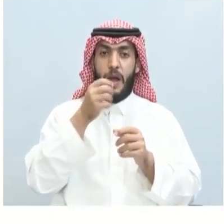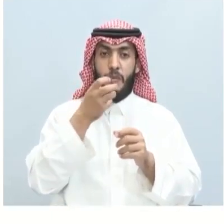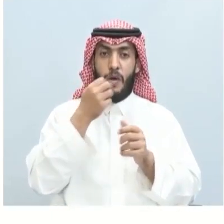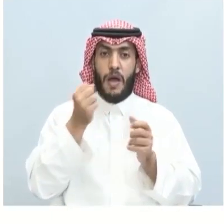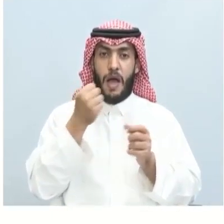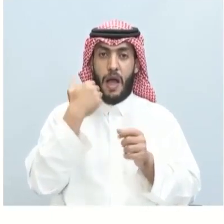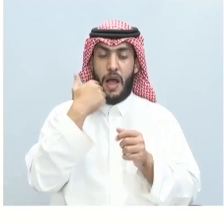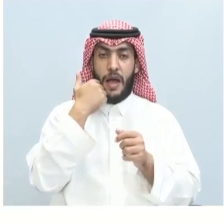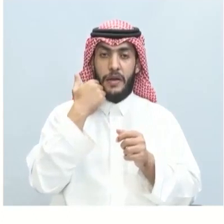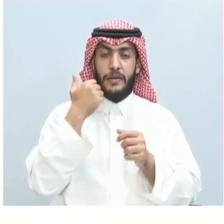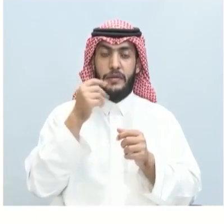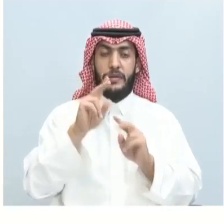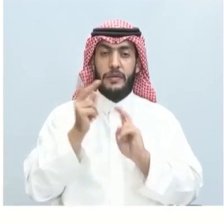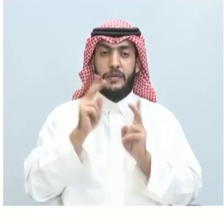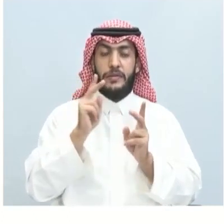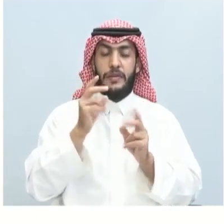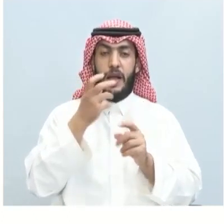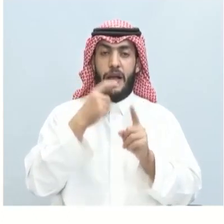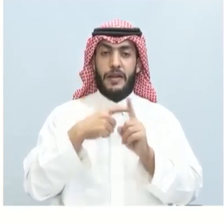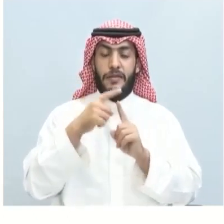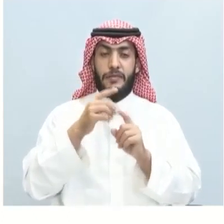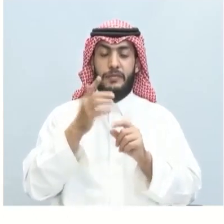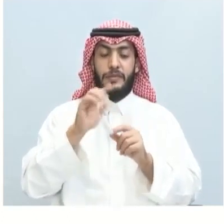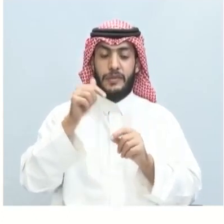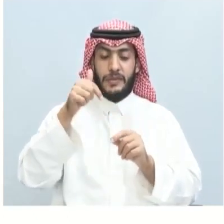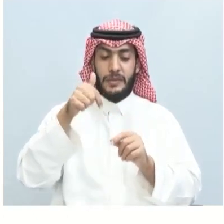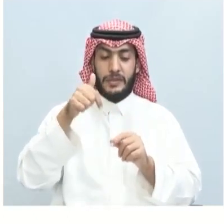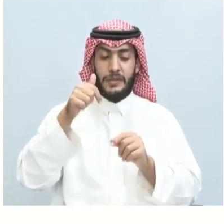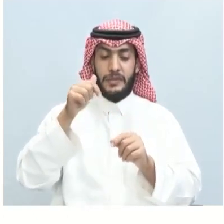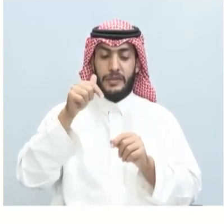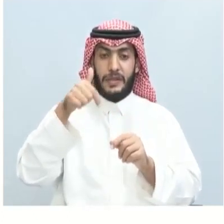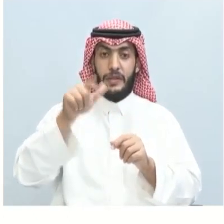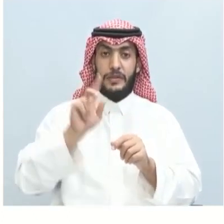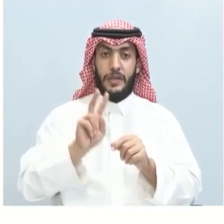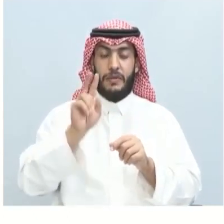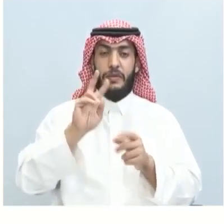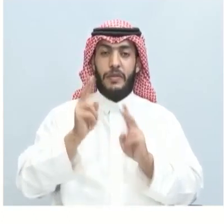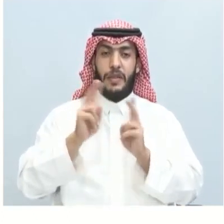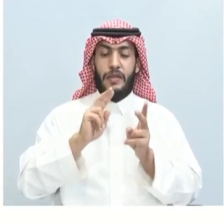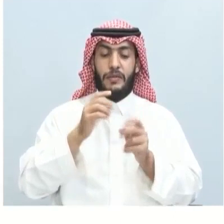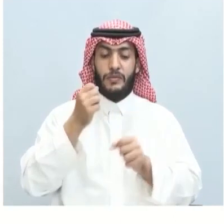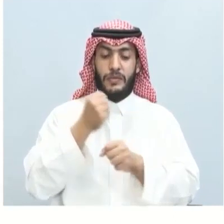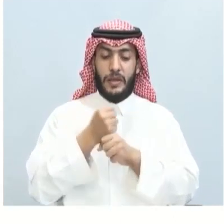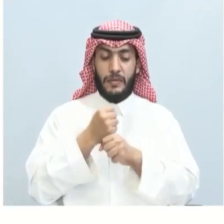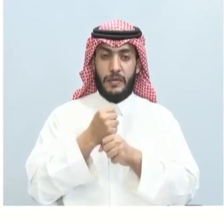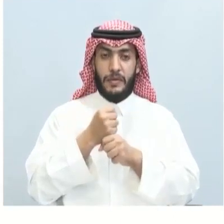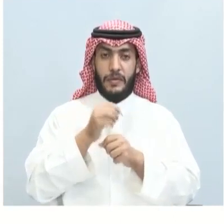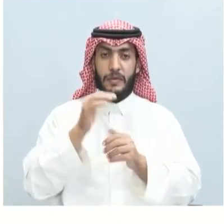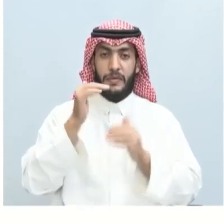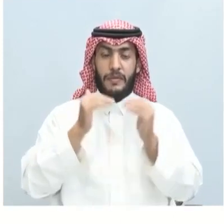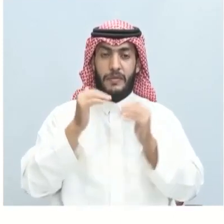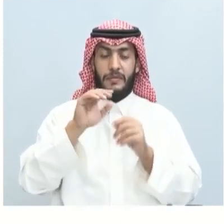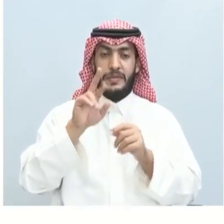وستجد الفرق في تغيير درجه الحراره هنا في 6ه وسبعه تاثير الحراره واستعمل الثرمومتر غير